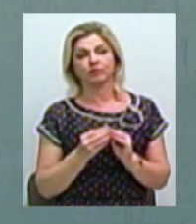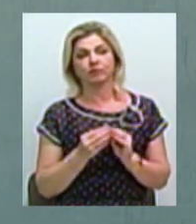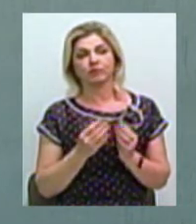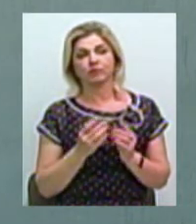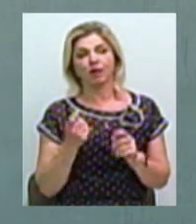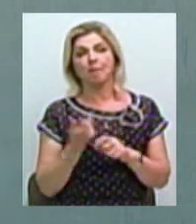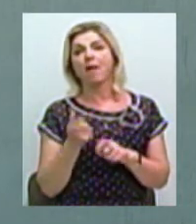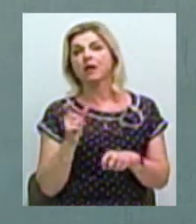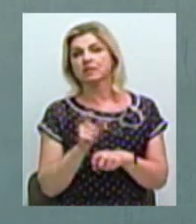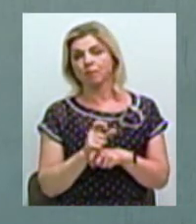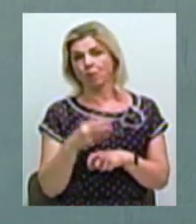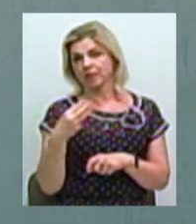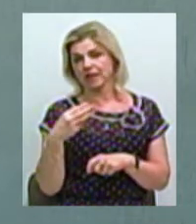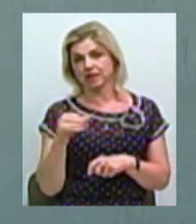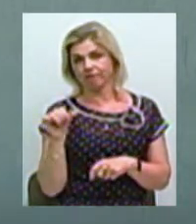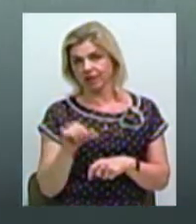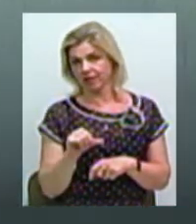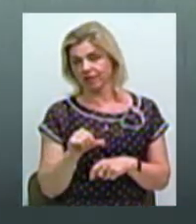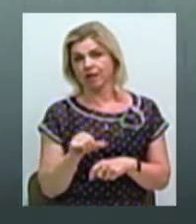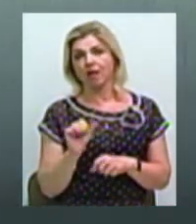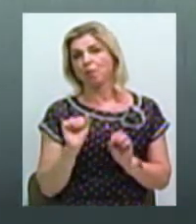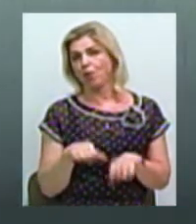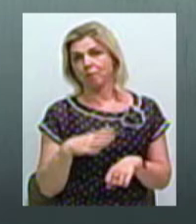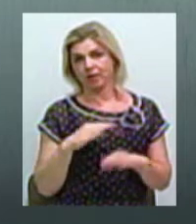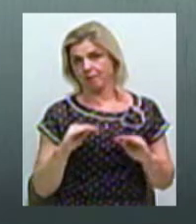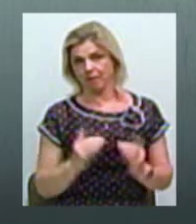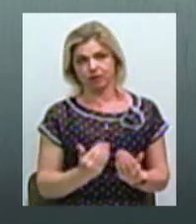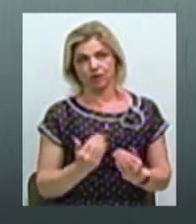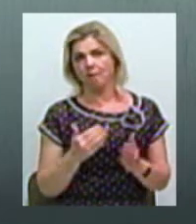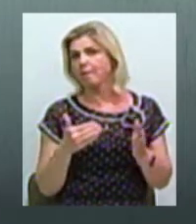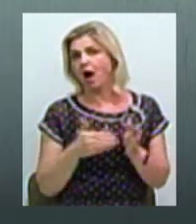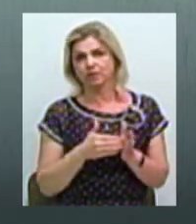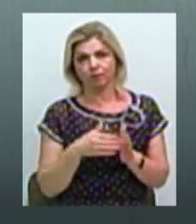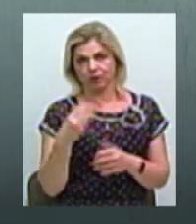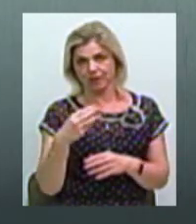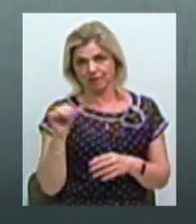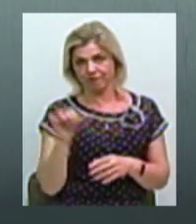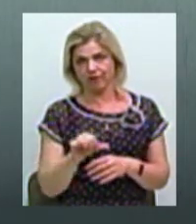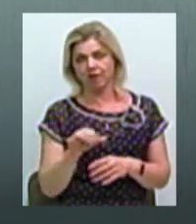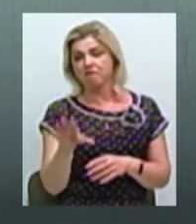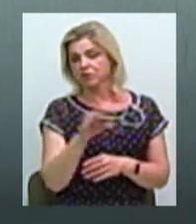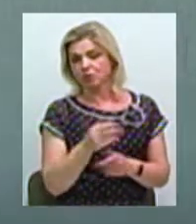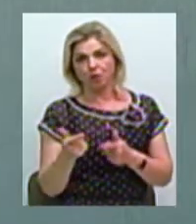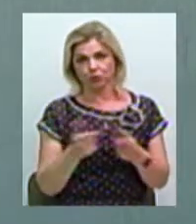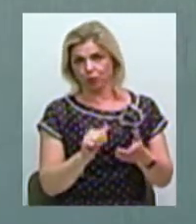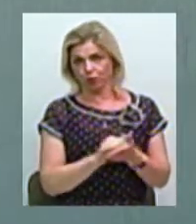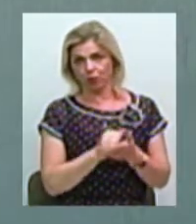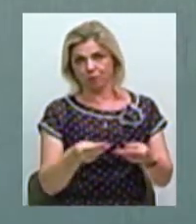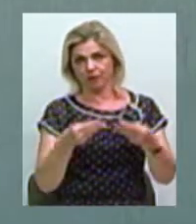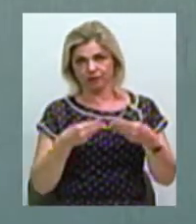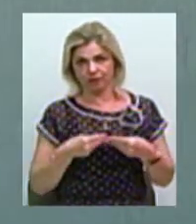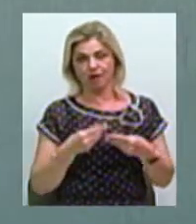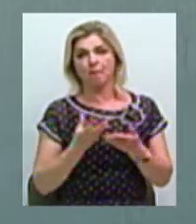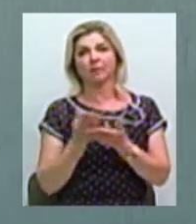максимум 30 хвилин, мабуть, то й менше, я кажу, максимум 30 хвилин. Так, я все надала документи, всі, які необхідно адміністратору,